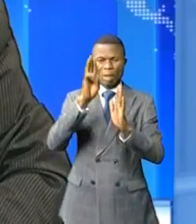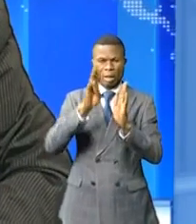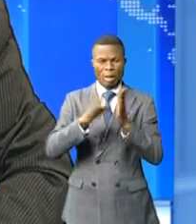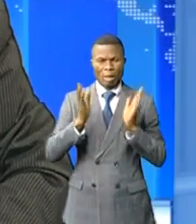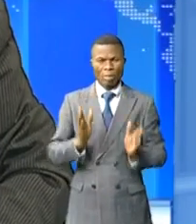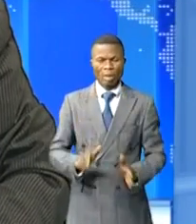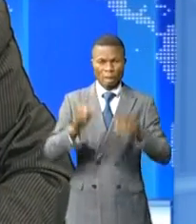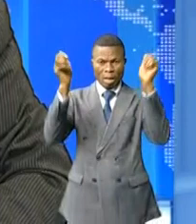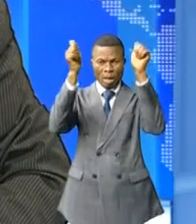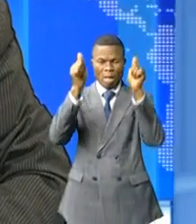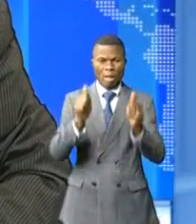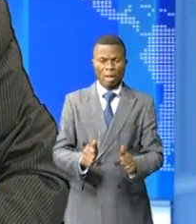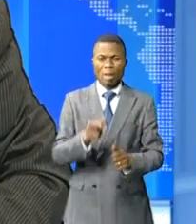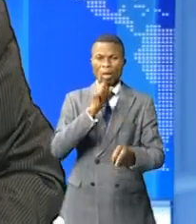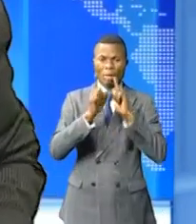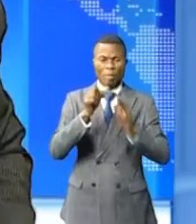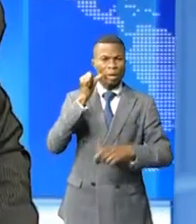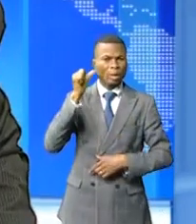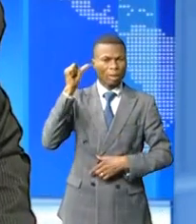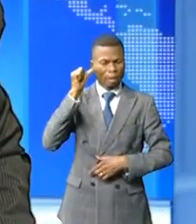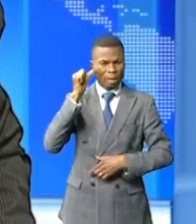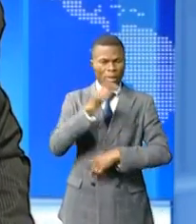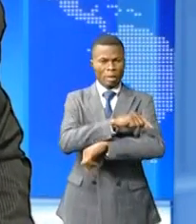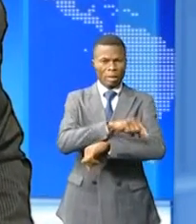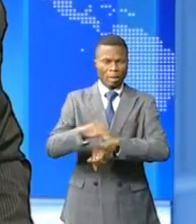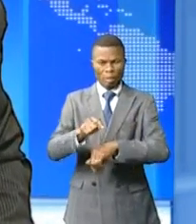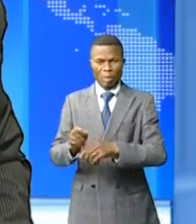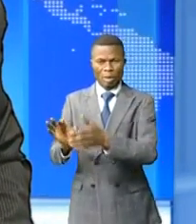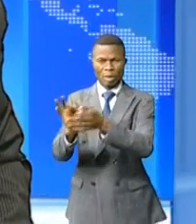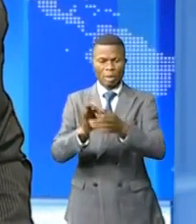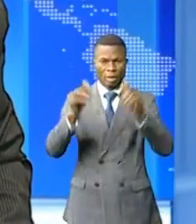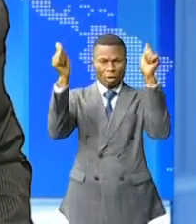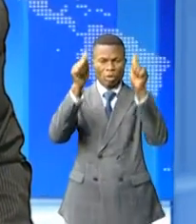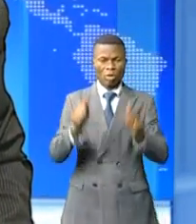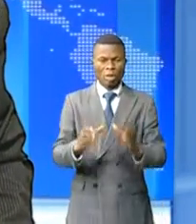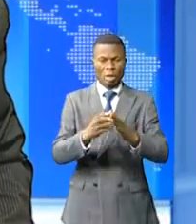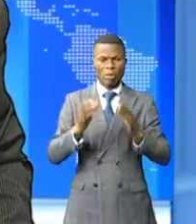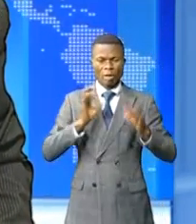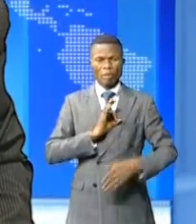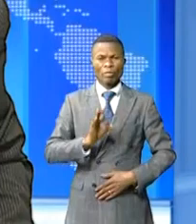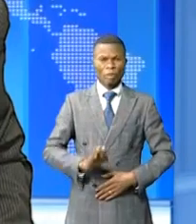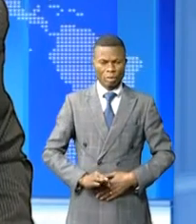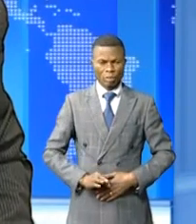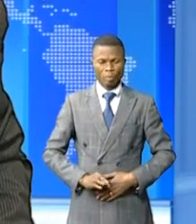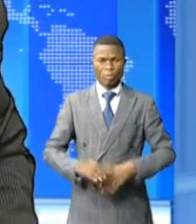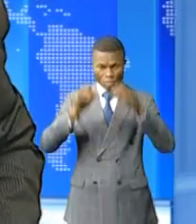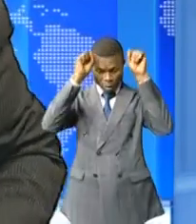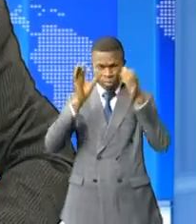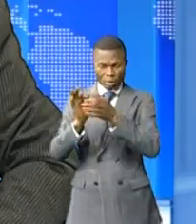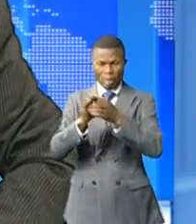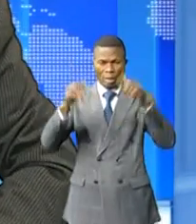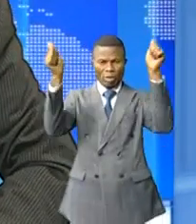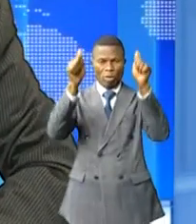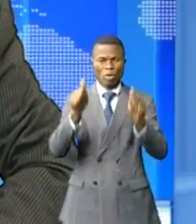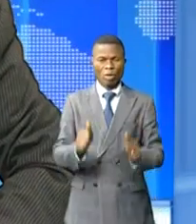panafricains a eu des entretiens hier à la Cité de l'Union africaine avec le chef de l'État, président en exercice de l'Union